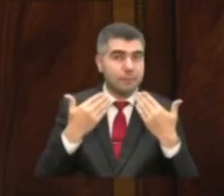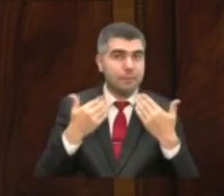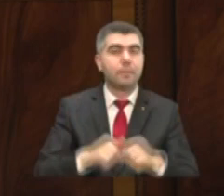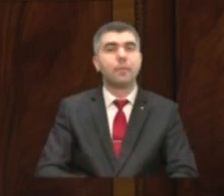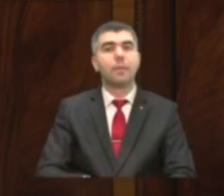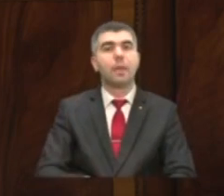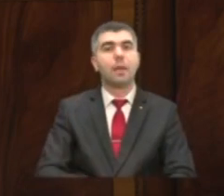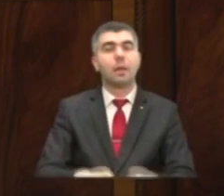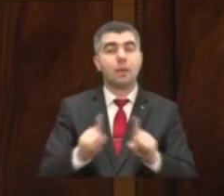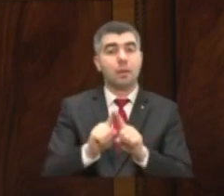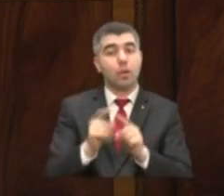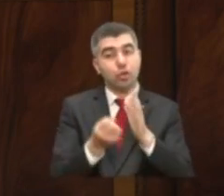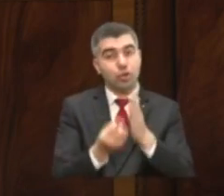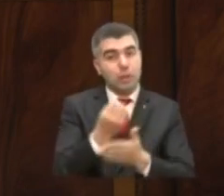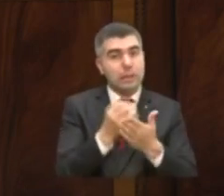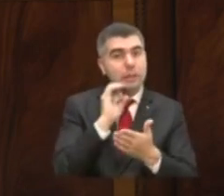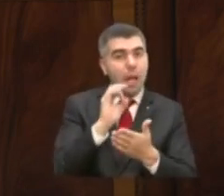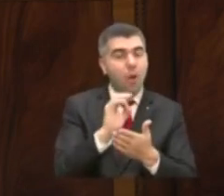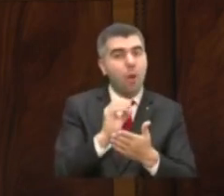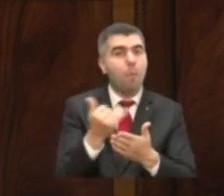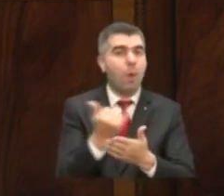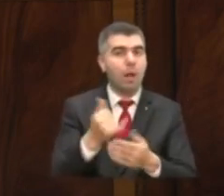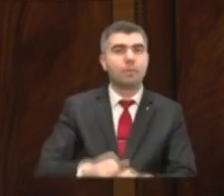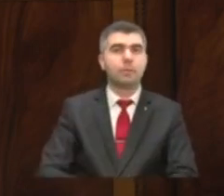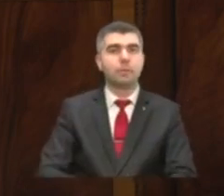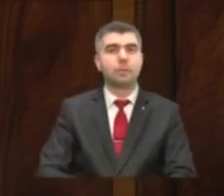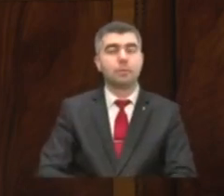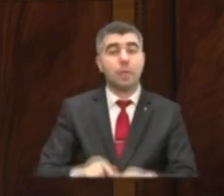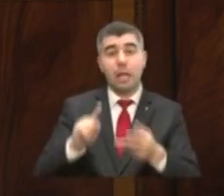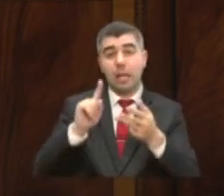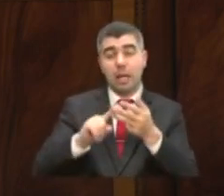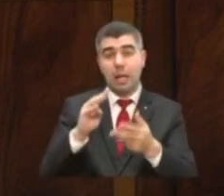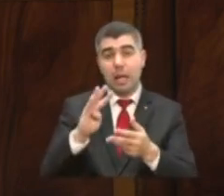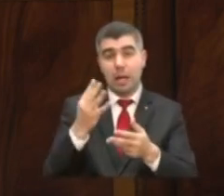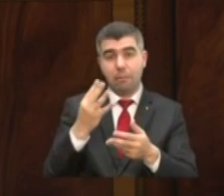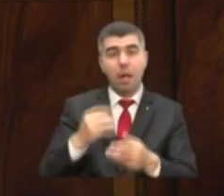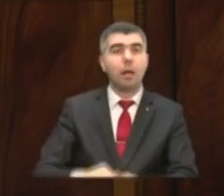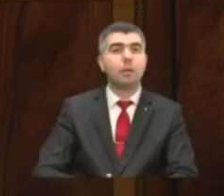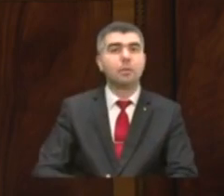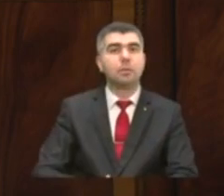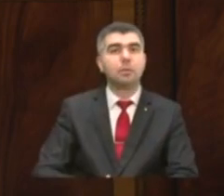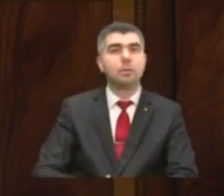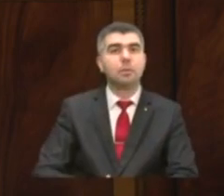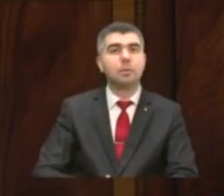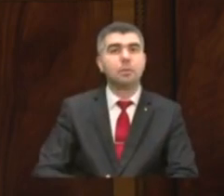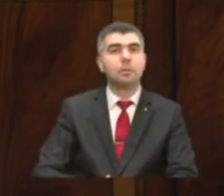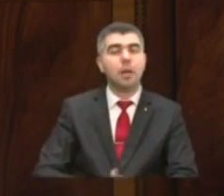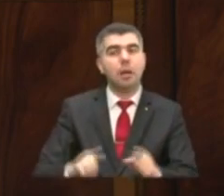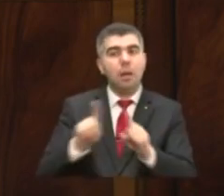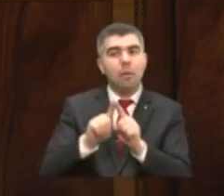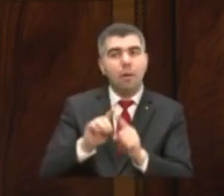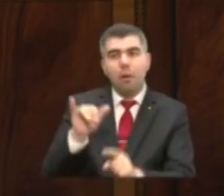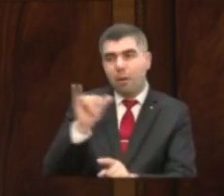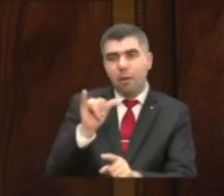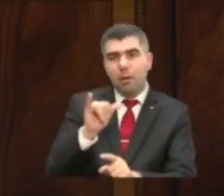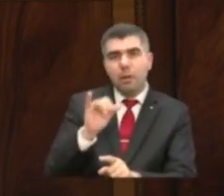خص آليات ديال تطوير السيد الرئيس. رابعا، نثير انتباهكم السيد رئيس الحكومة أن الاختيار ديال الاتجاه نحو